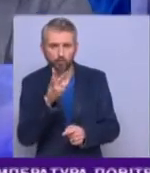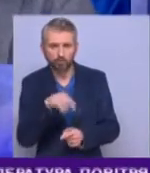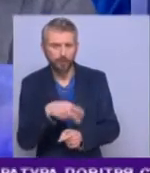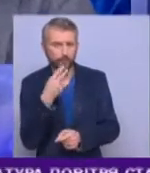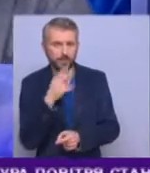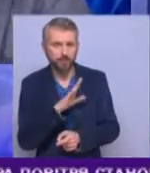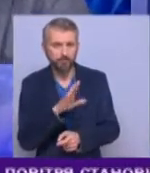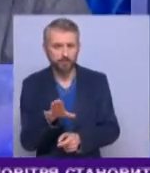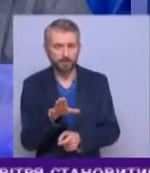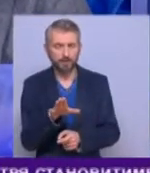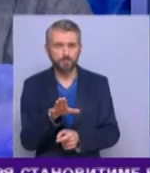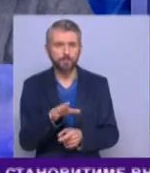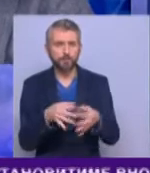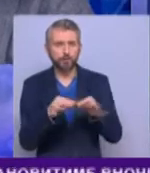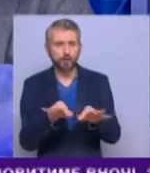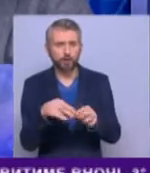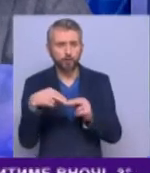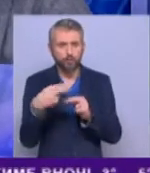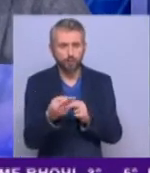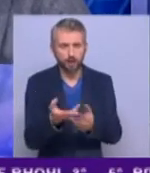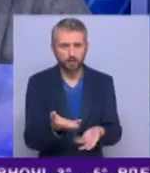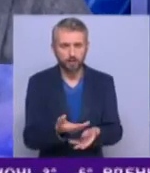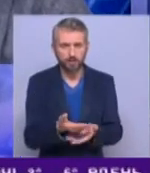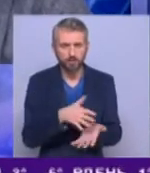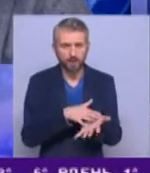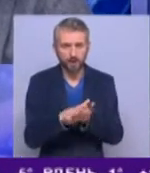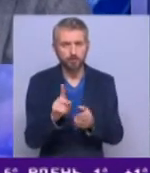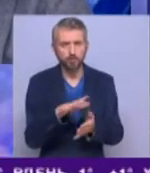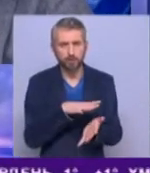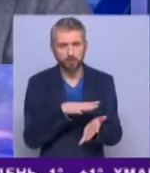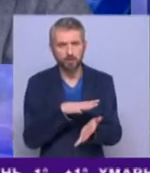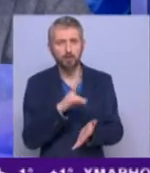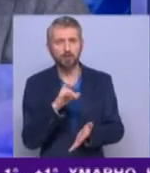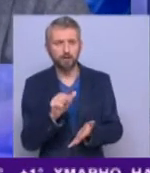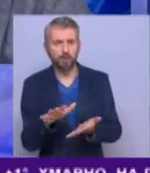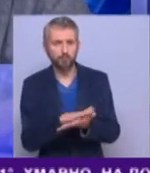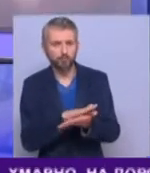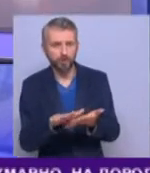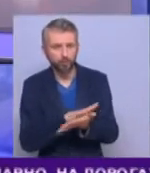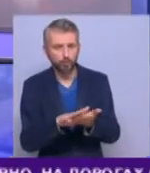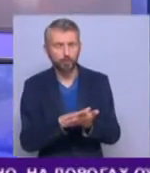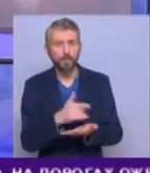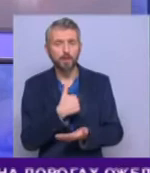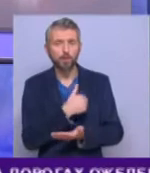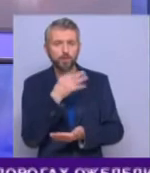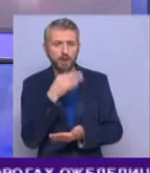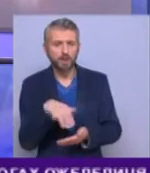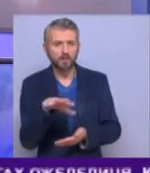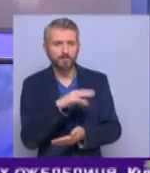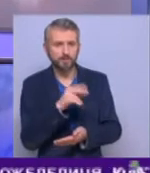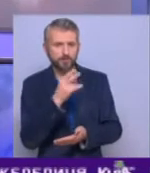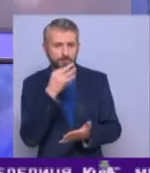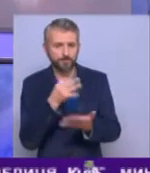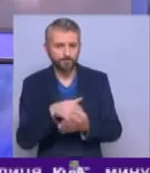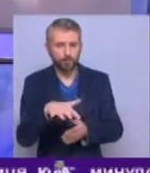завжди дозволяє компенсувати витрати, які були понесені, наприклад, на утримання. Я хочу сказати, що всі балансоутримувачі, вони